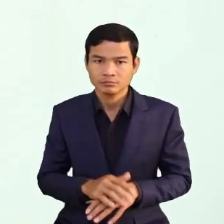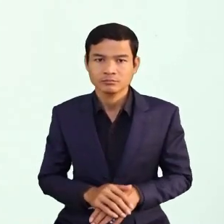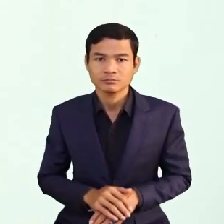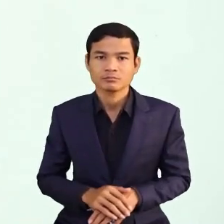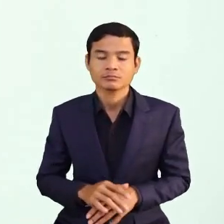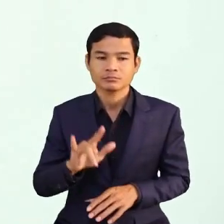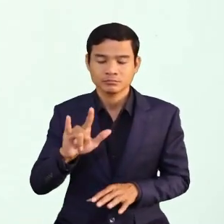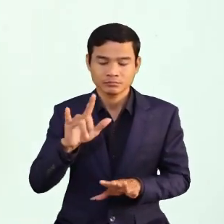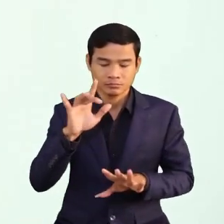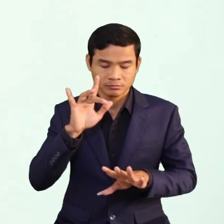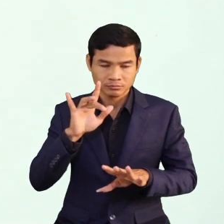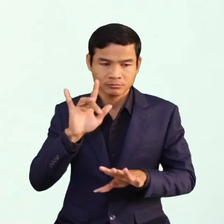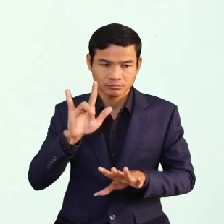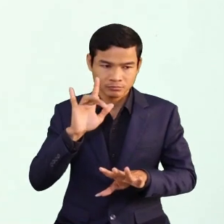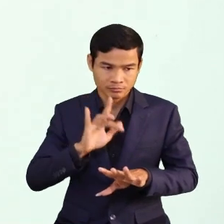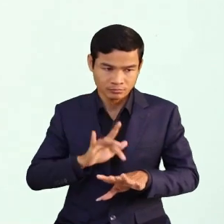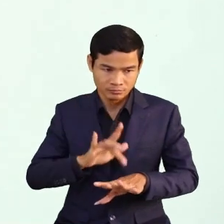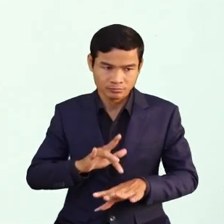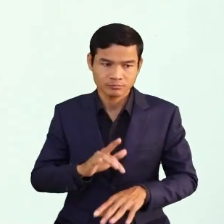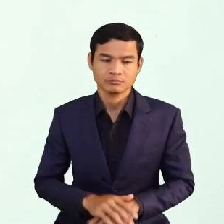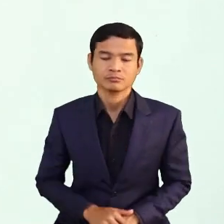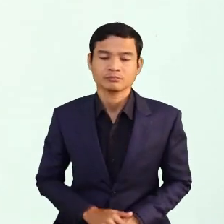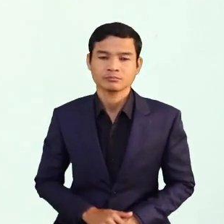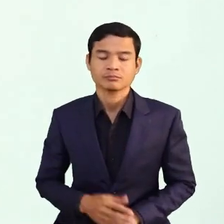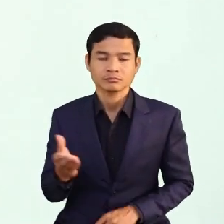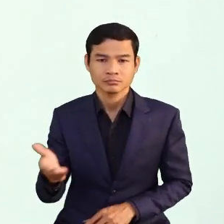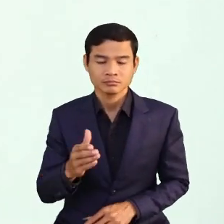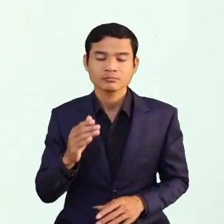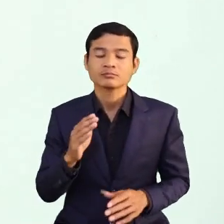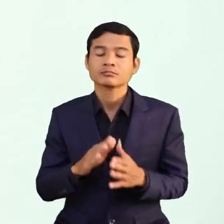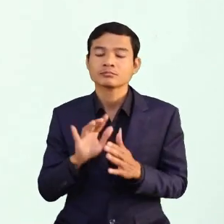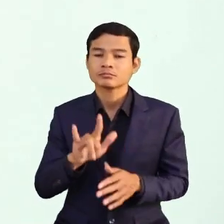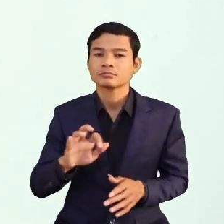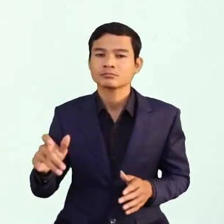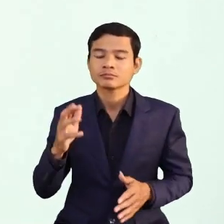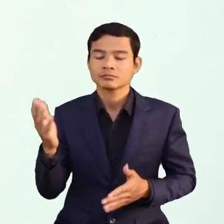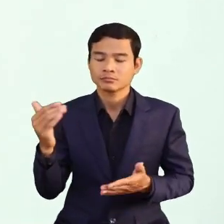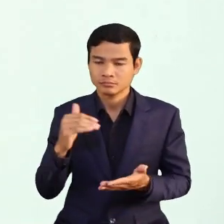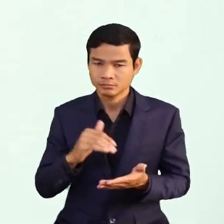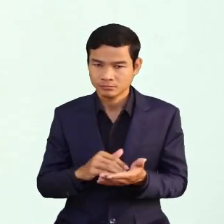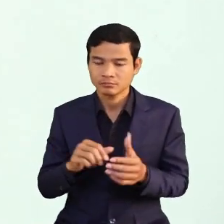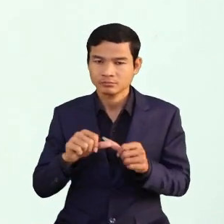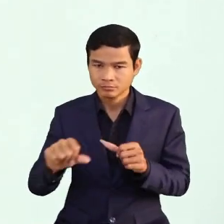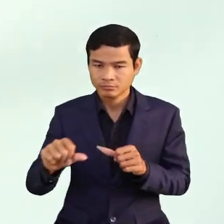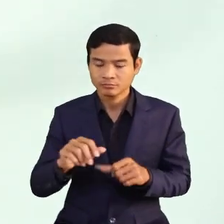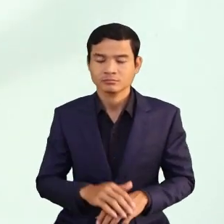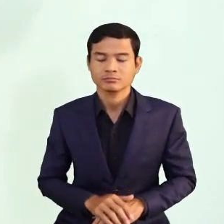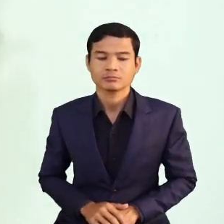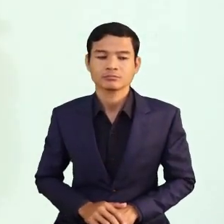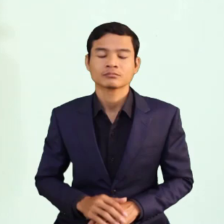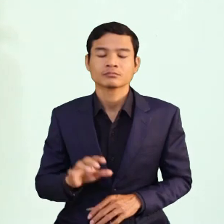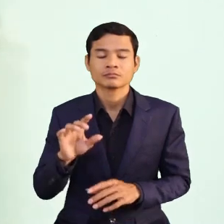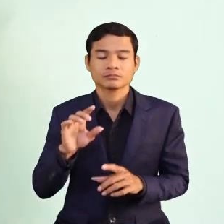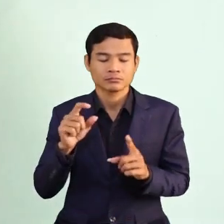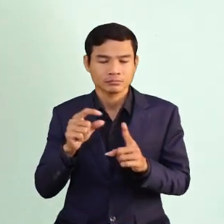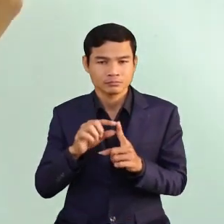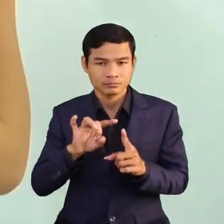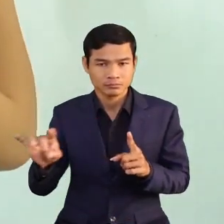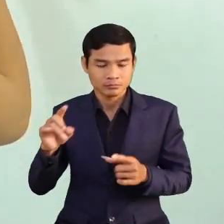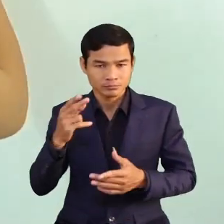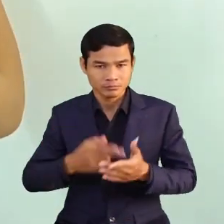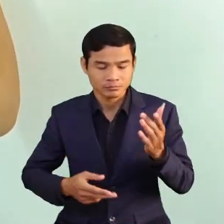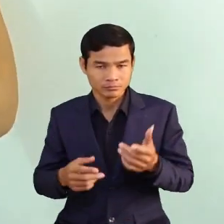ប៉ះចាតោះបន្តទៅទៀតកូនត្រៀមប្រកបបន្តតាមានចាព្យាង្គអ្វីទៀតដែរ